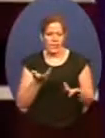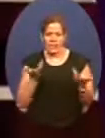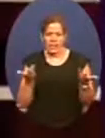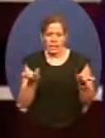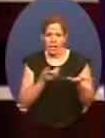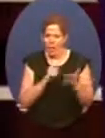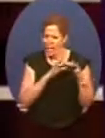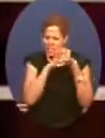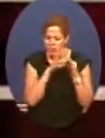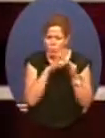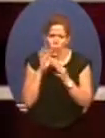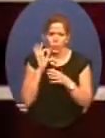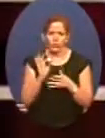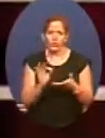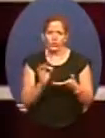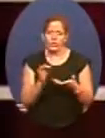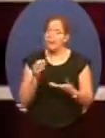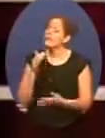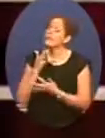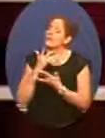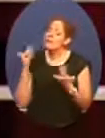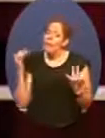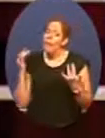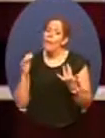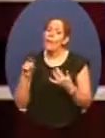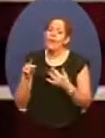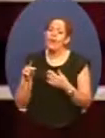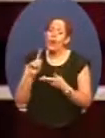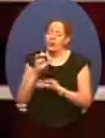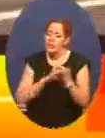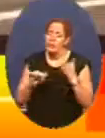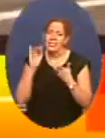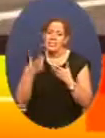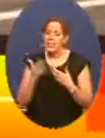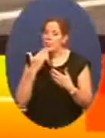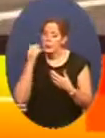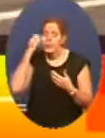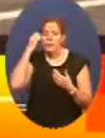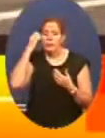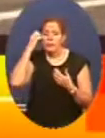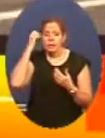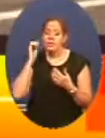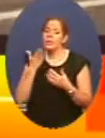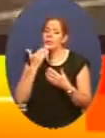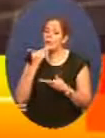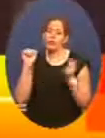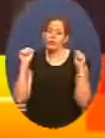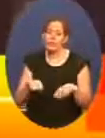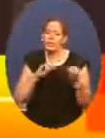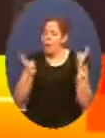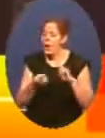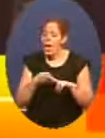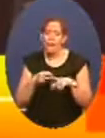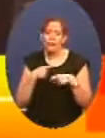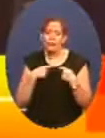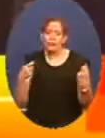את ההתנסחויות של אימאמים במסגדים היהודים. ברור, תיאוריות הקונספירציה נגד היהודים, היהודים ששולטים בעולם, בשוק ההון, איפה